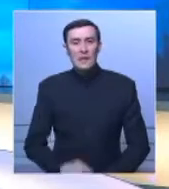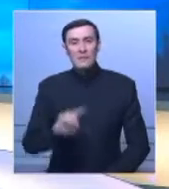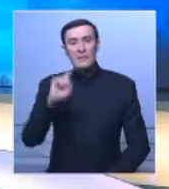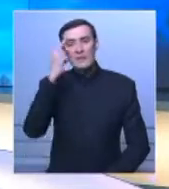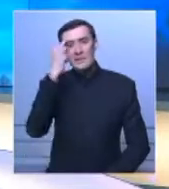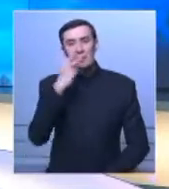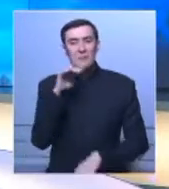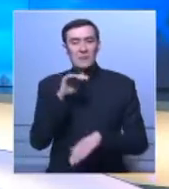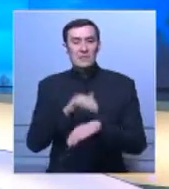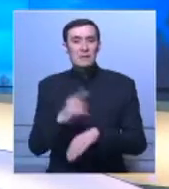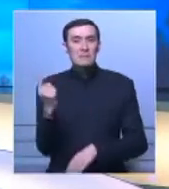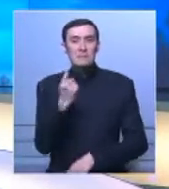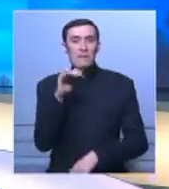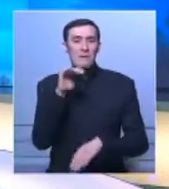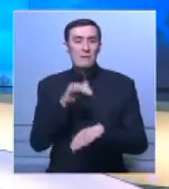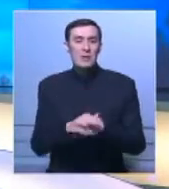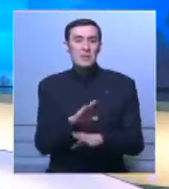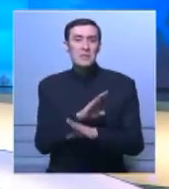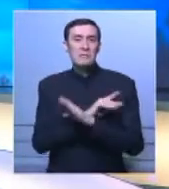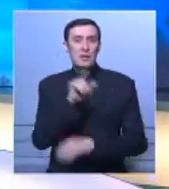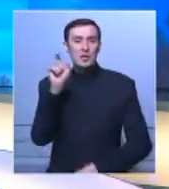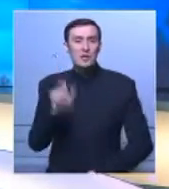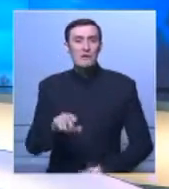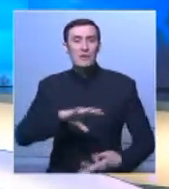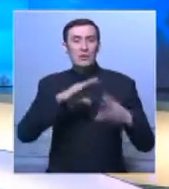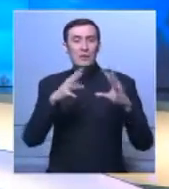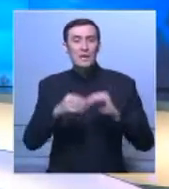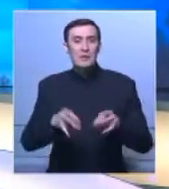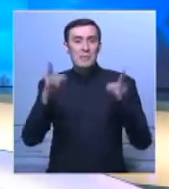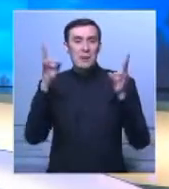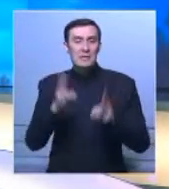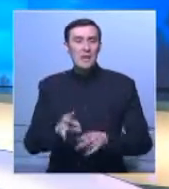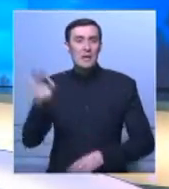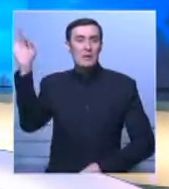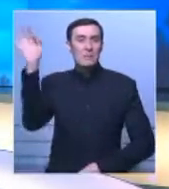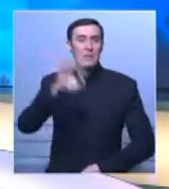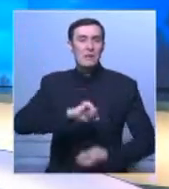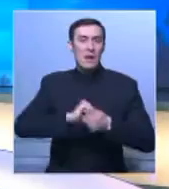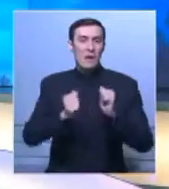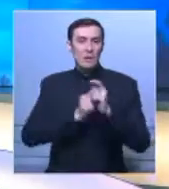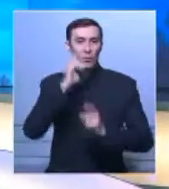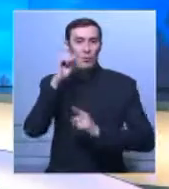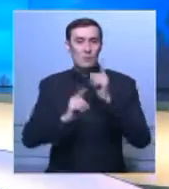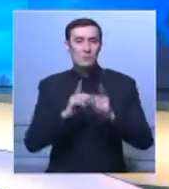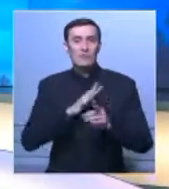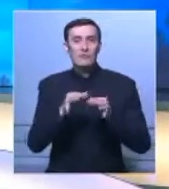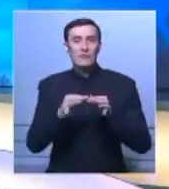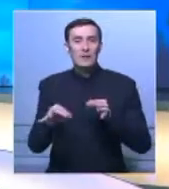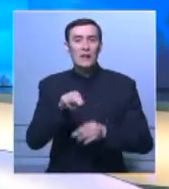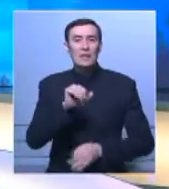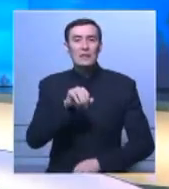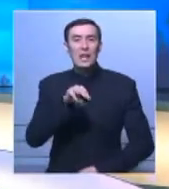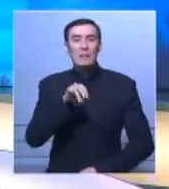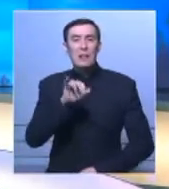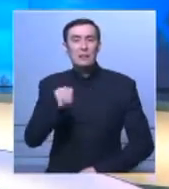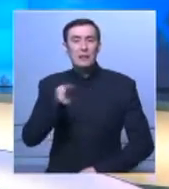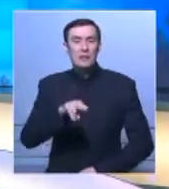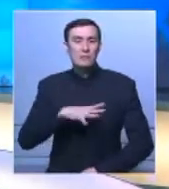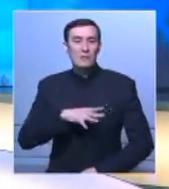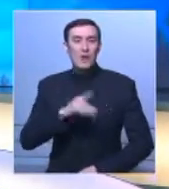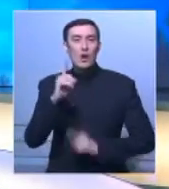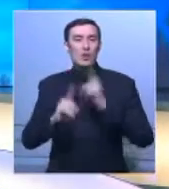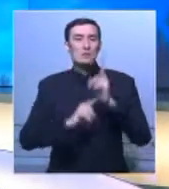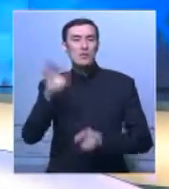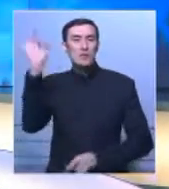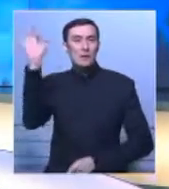В Индии зафиксирован первый случай гибели человека в результате падения метеорита. Несчастный случай произошел в штате Тамилнад. Сообщается, что